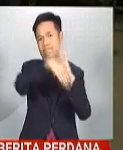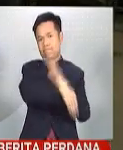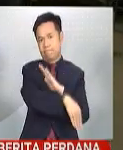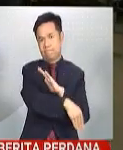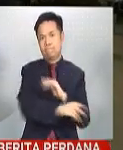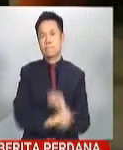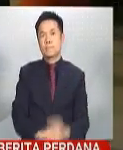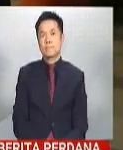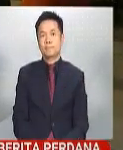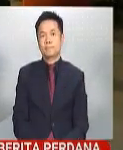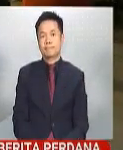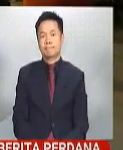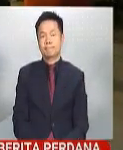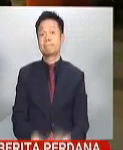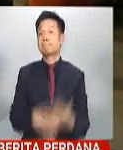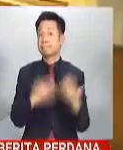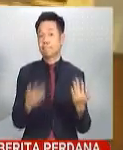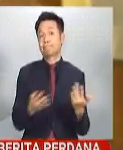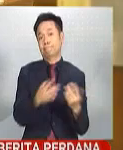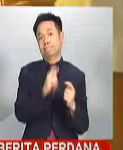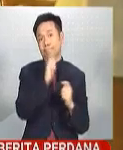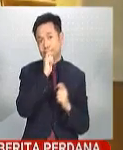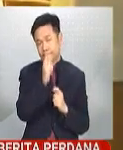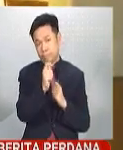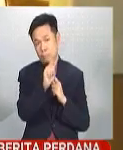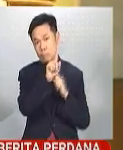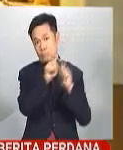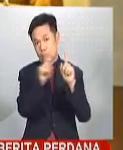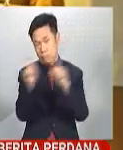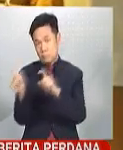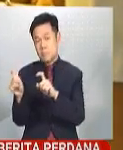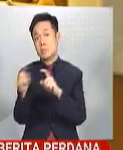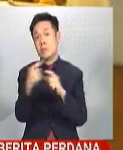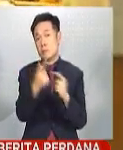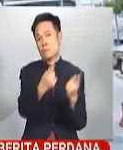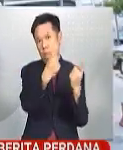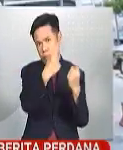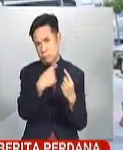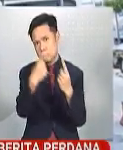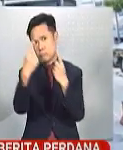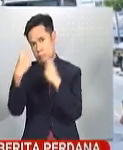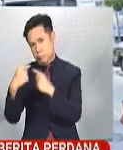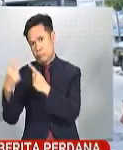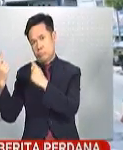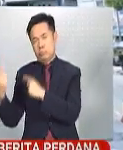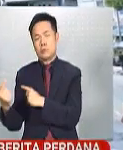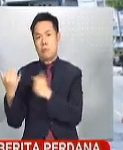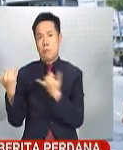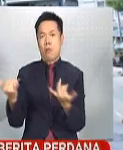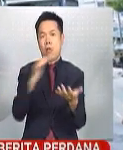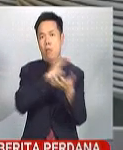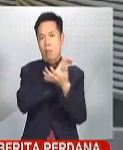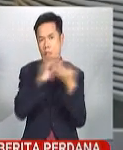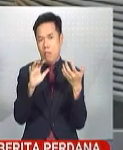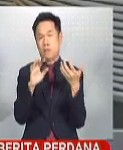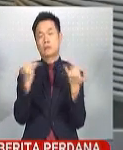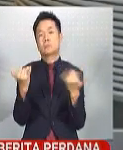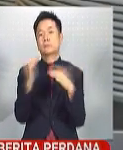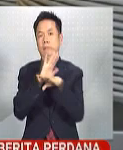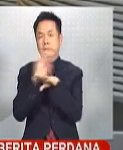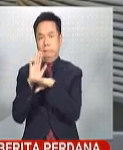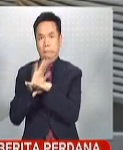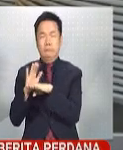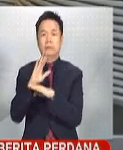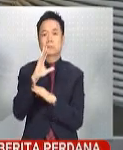Itu antara reaksi yang diberikan oleh beberapa pemilik premis makanan yang terkesan akibat penularan wabak